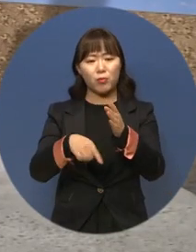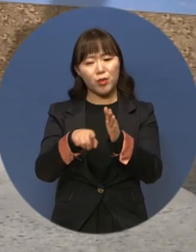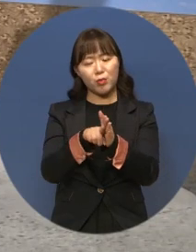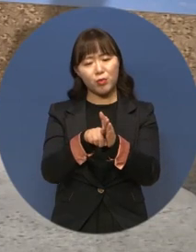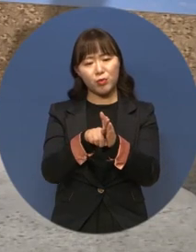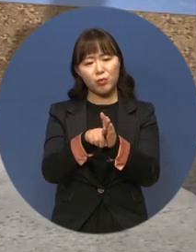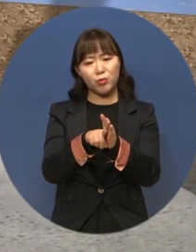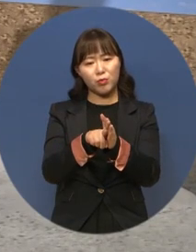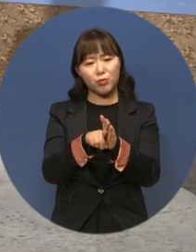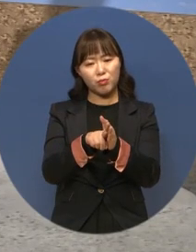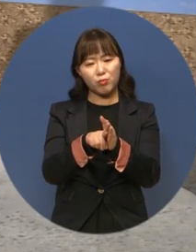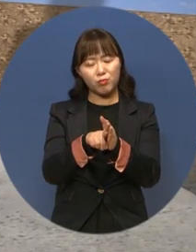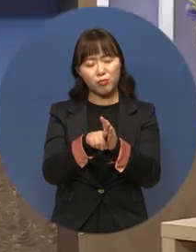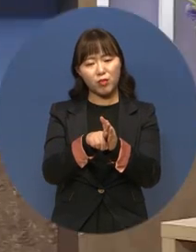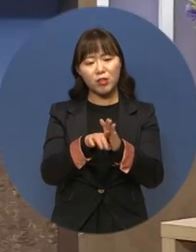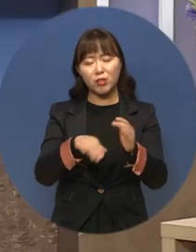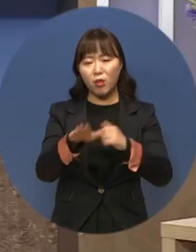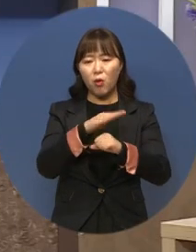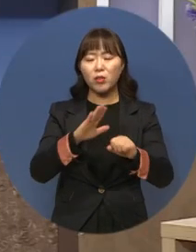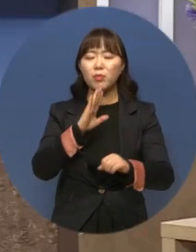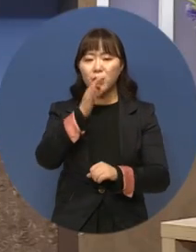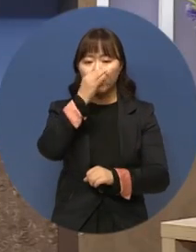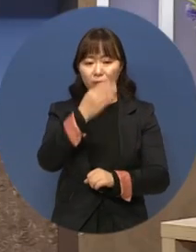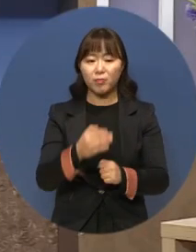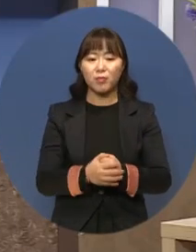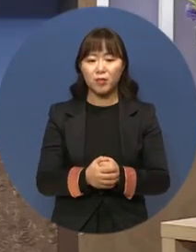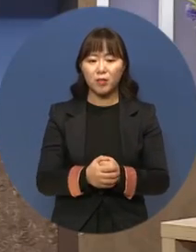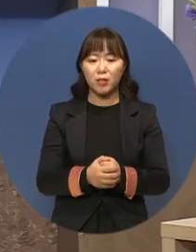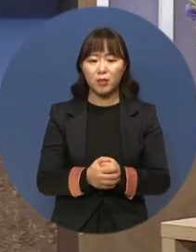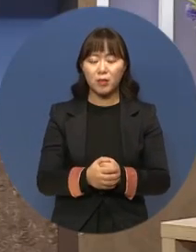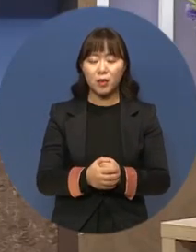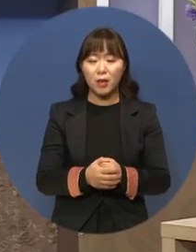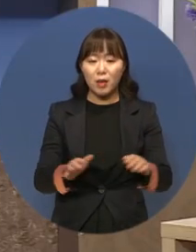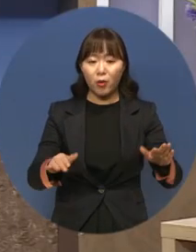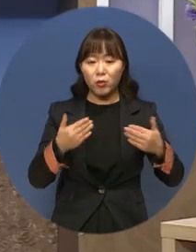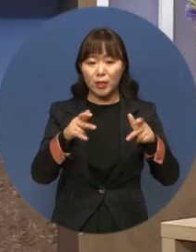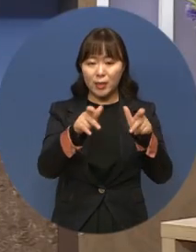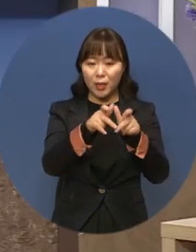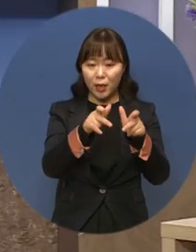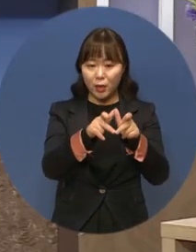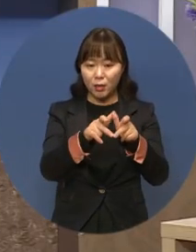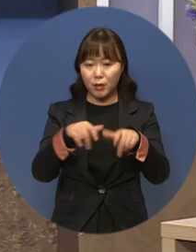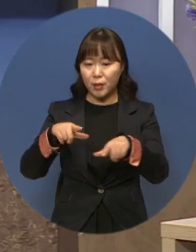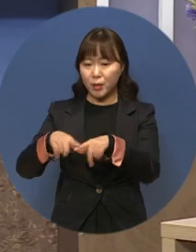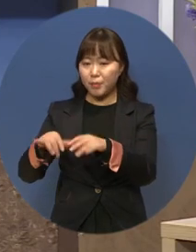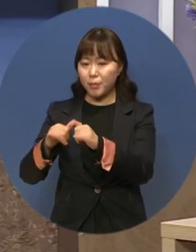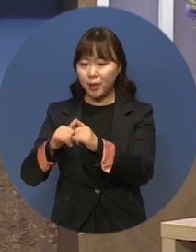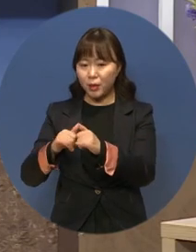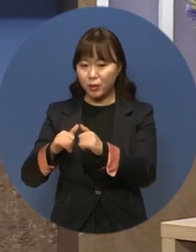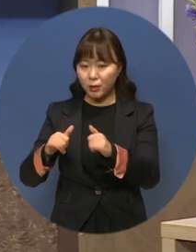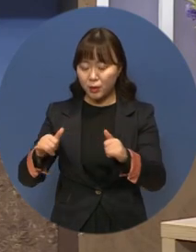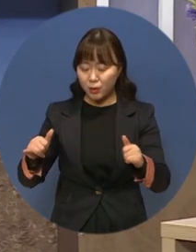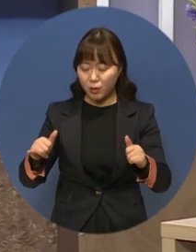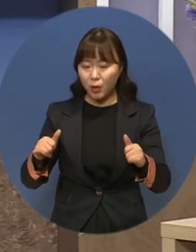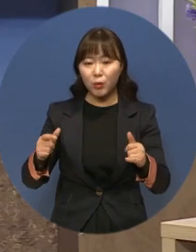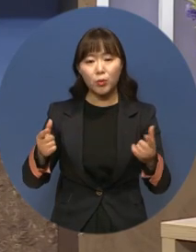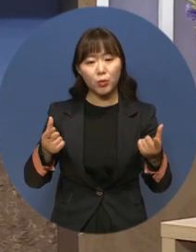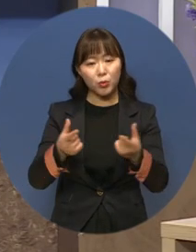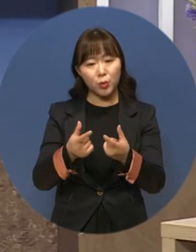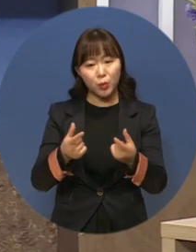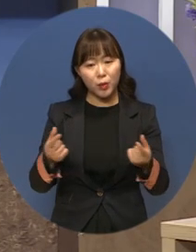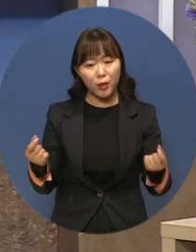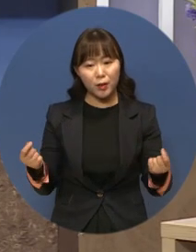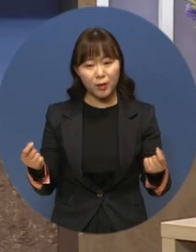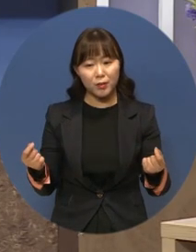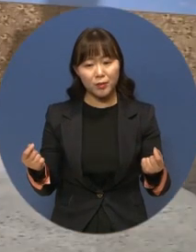좀 힘든 현실인 거네요. 그러면 이제 그 경증 장애인분들은 비장애인분들과